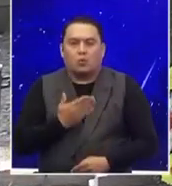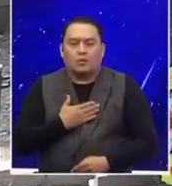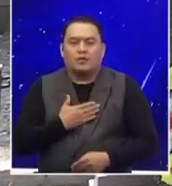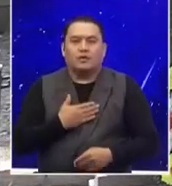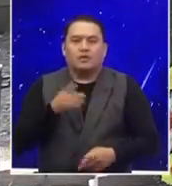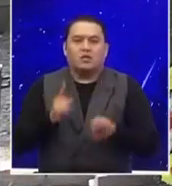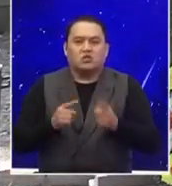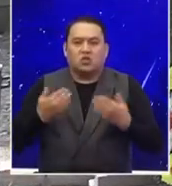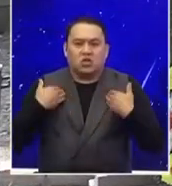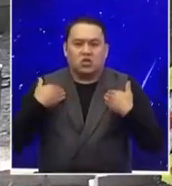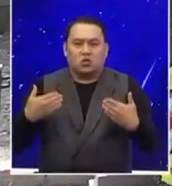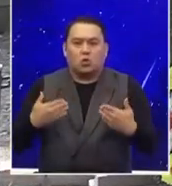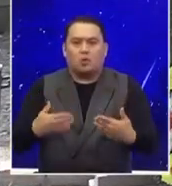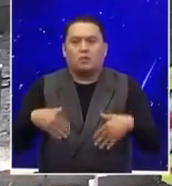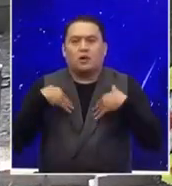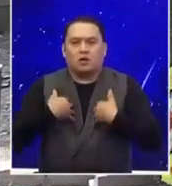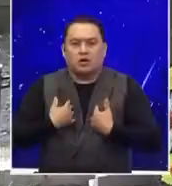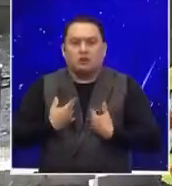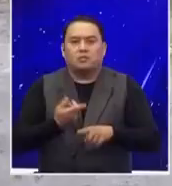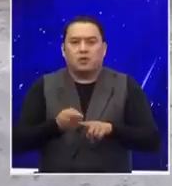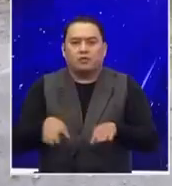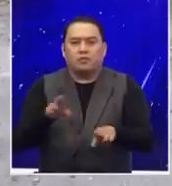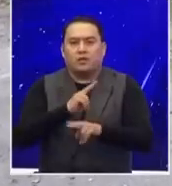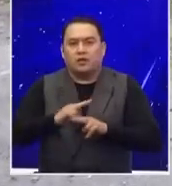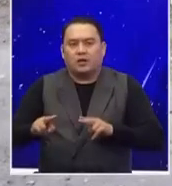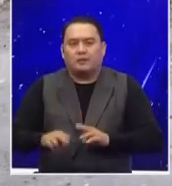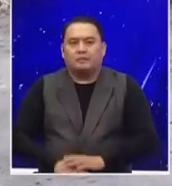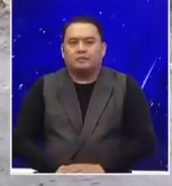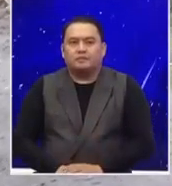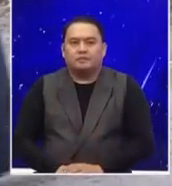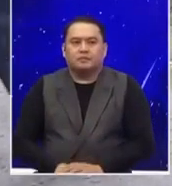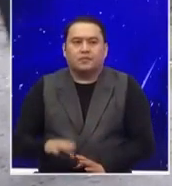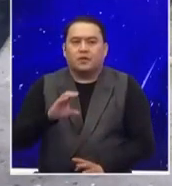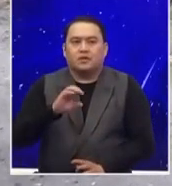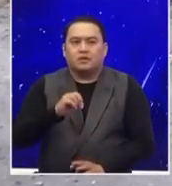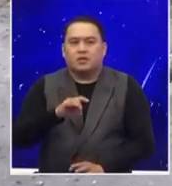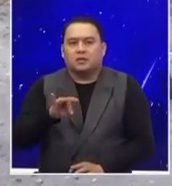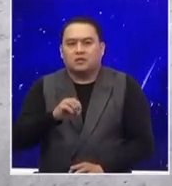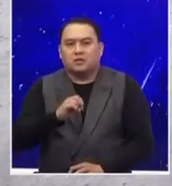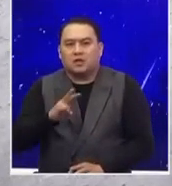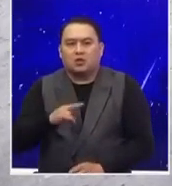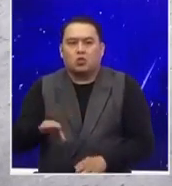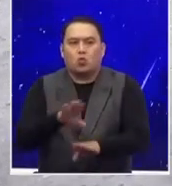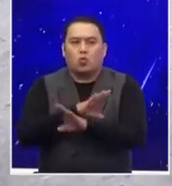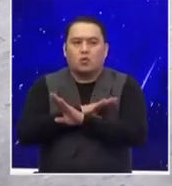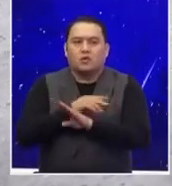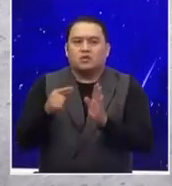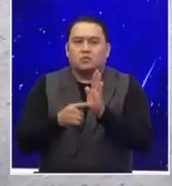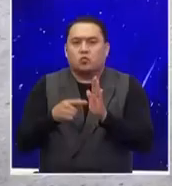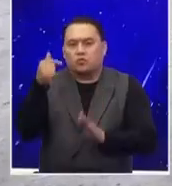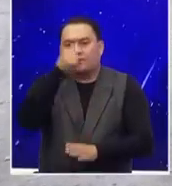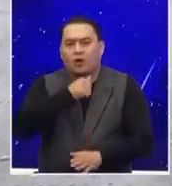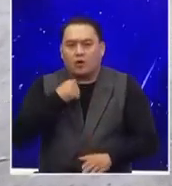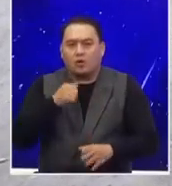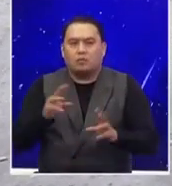настоящий герой. Мы до сих пор скорбим по его потере. Сержант Александр Клеменчук из Каскелена погиб в августе 2007 года